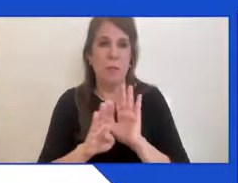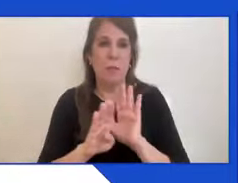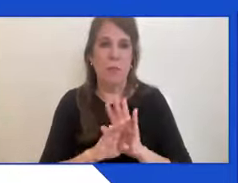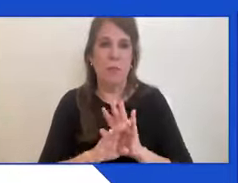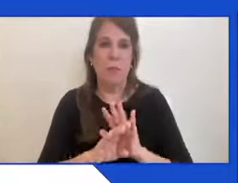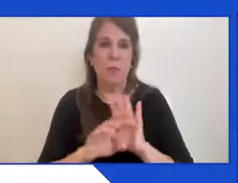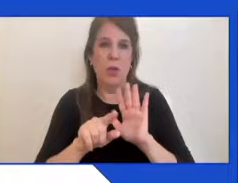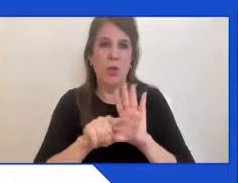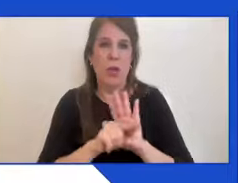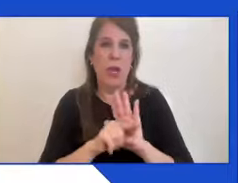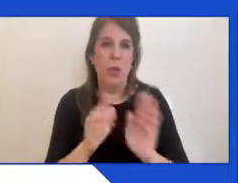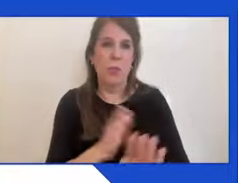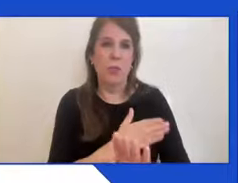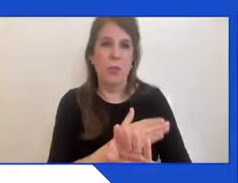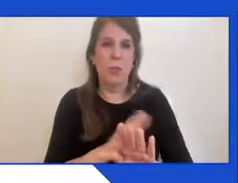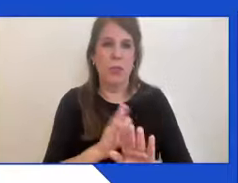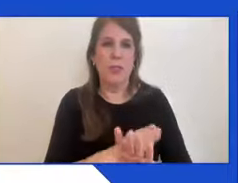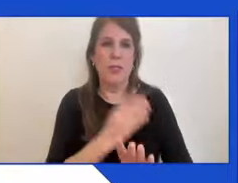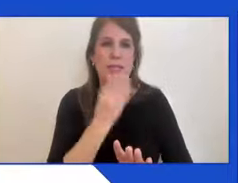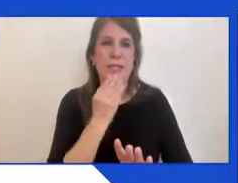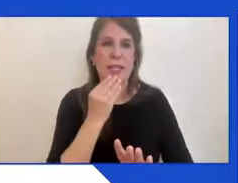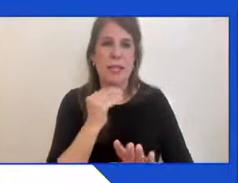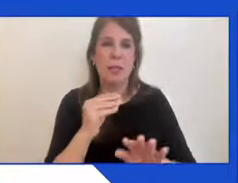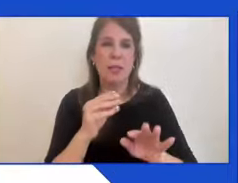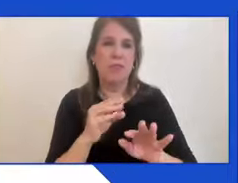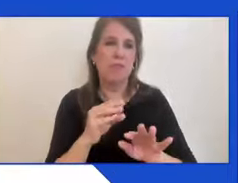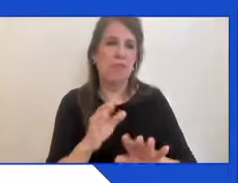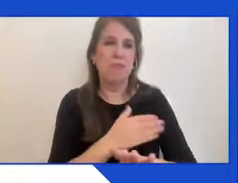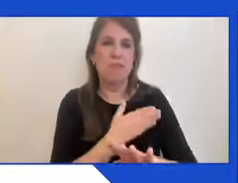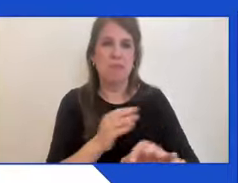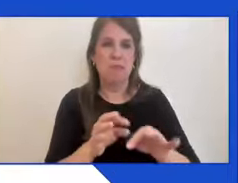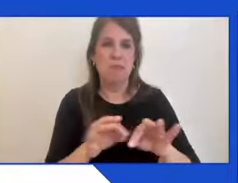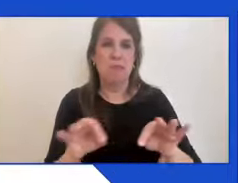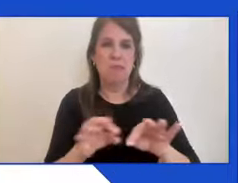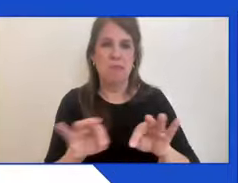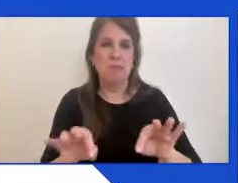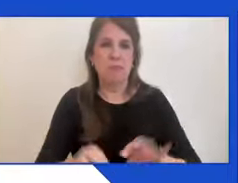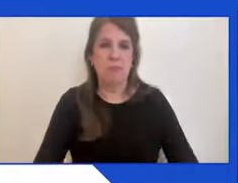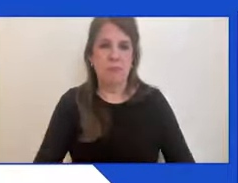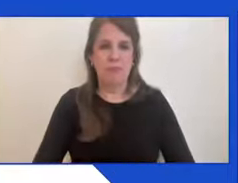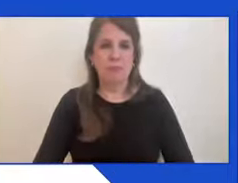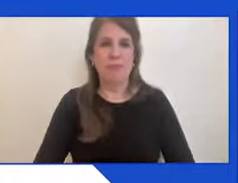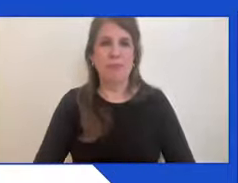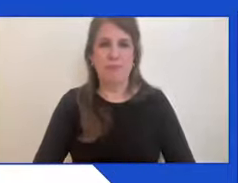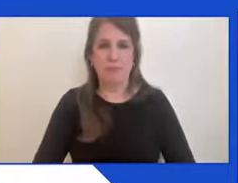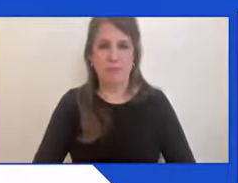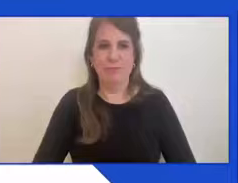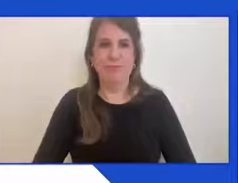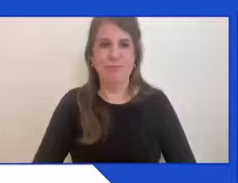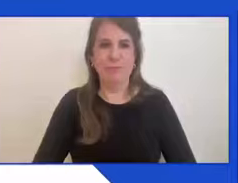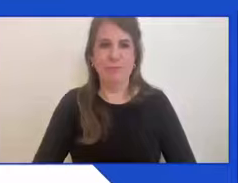עצמנו משחקים עם החיים במחבואים פותחים דף